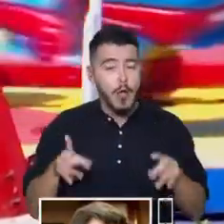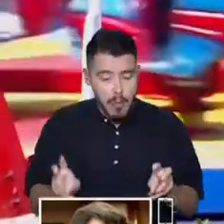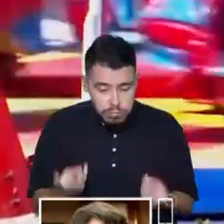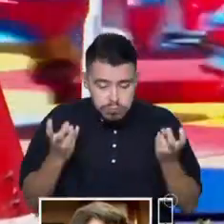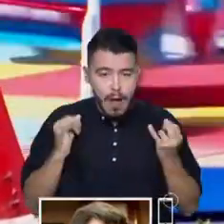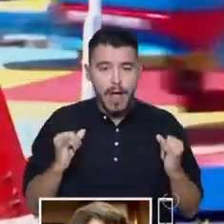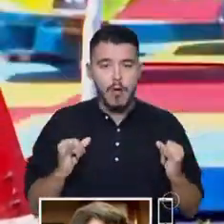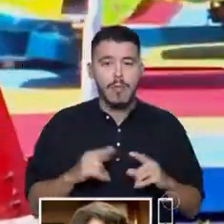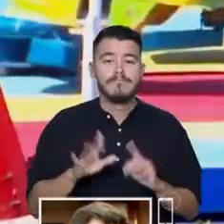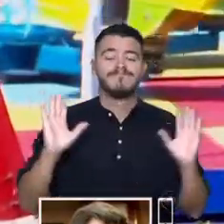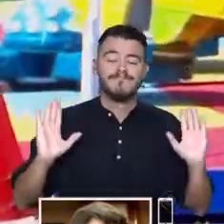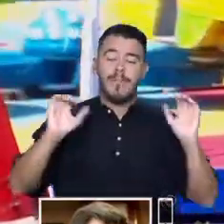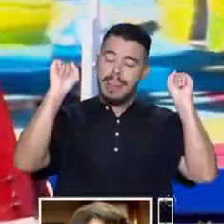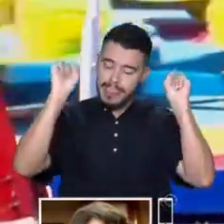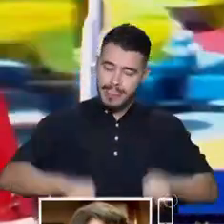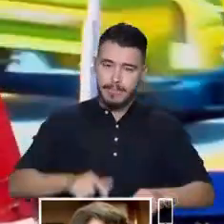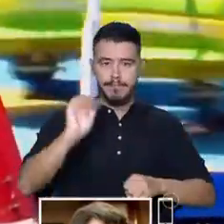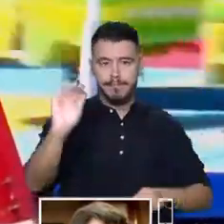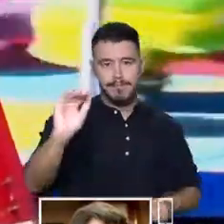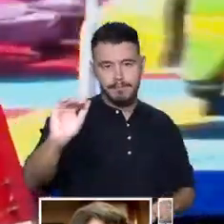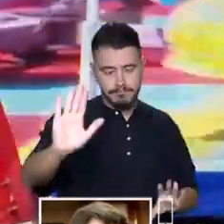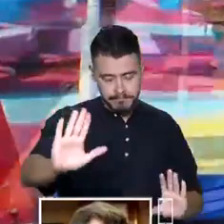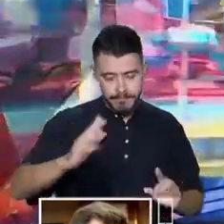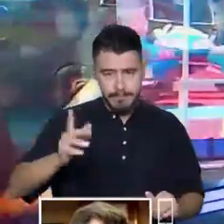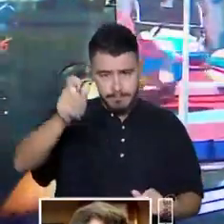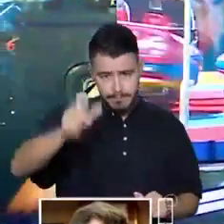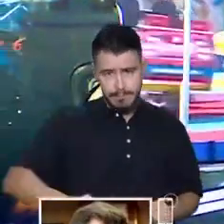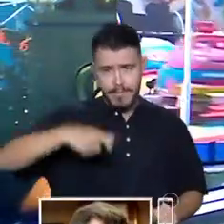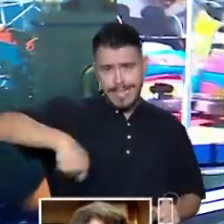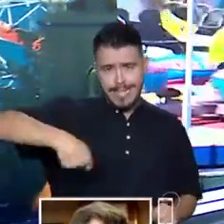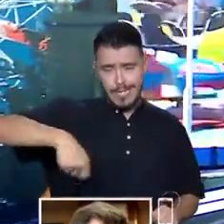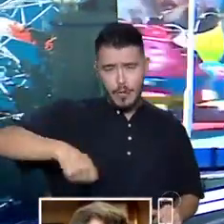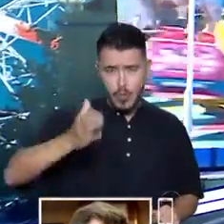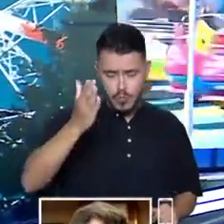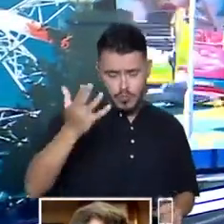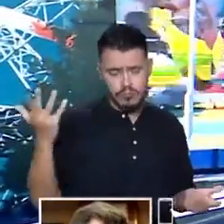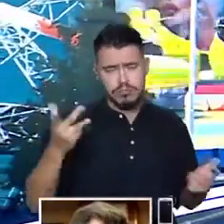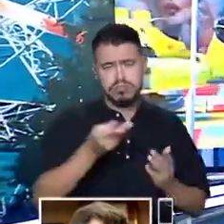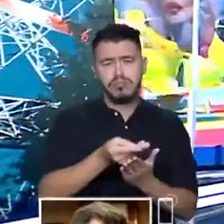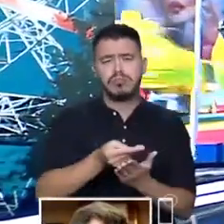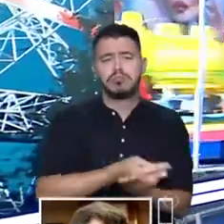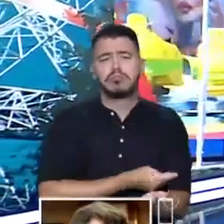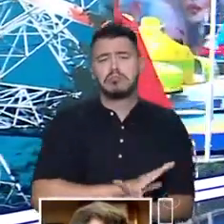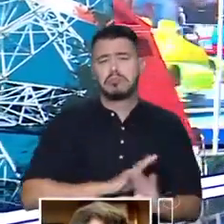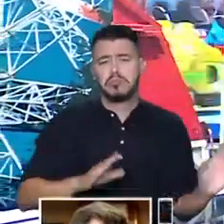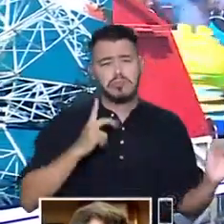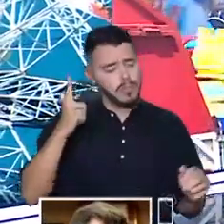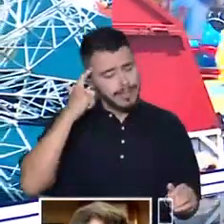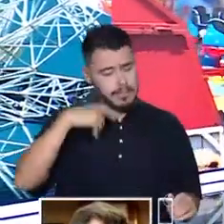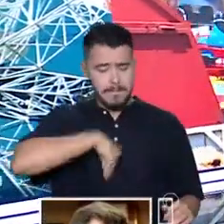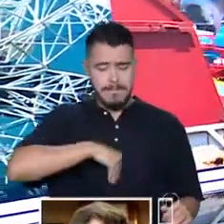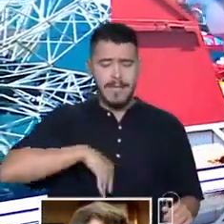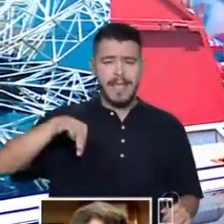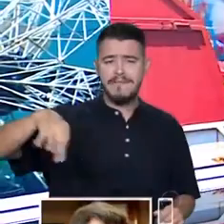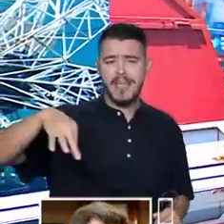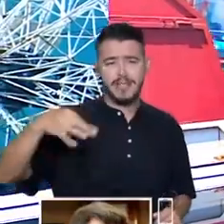πάλι κοινωνικά. Έχετε το ρόλο του υπερασπιστή, αλλά είστε και ένας άνθρωπος με ευαισθησίες. Το έχετε δείξει όλα τα χρόνια.